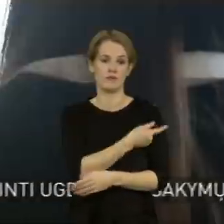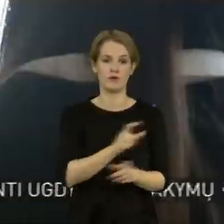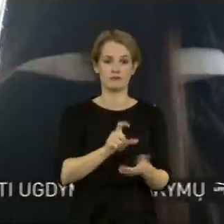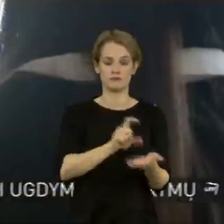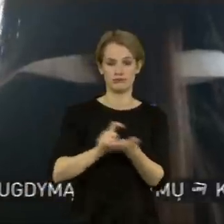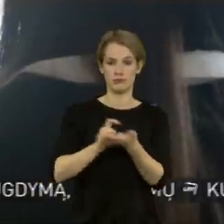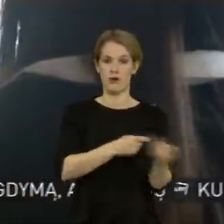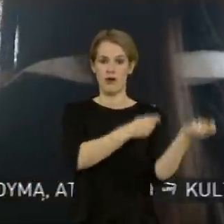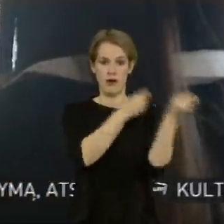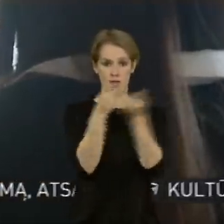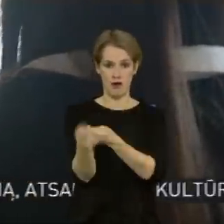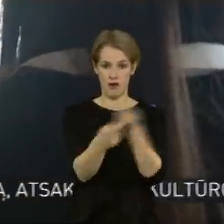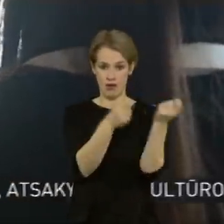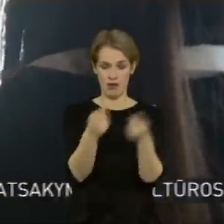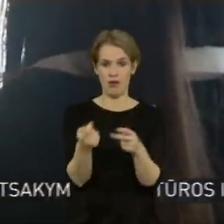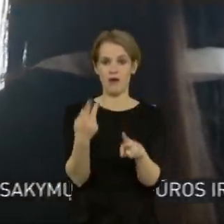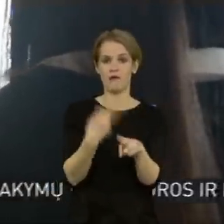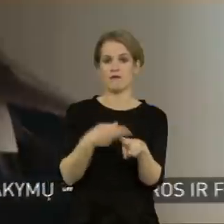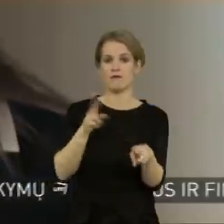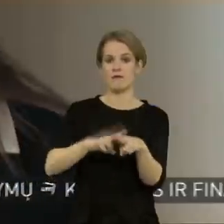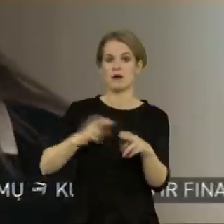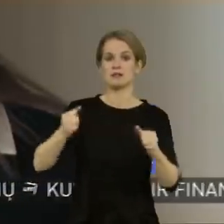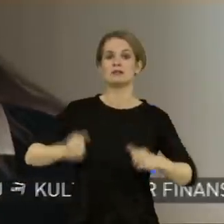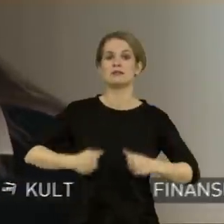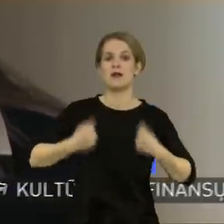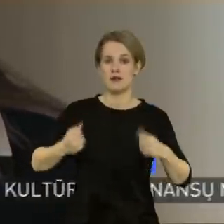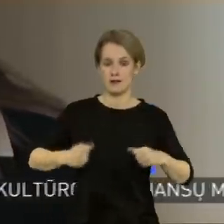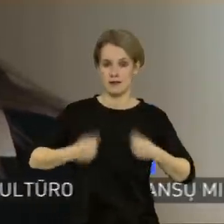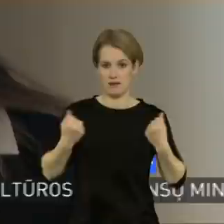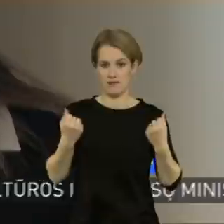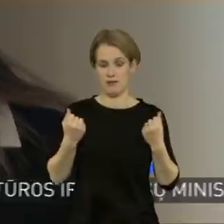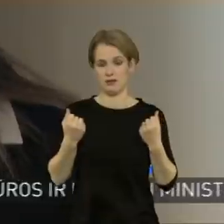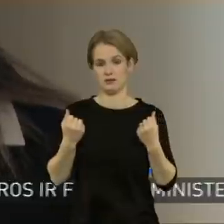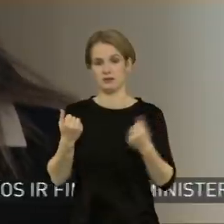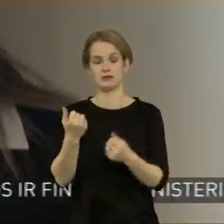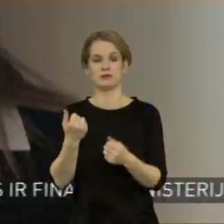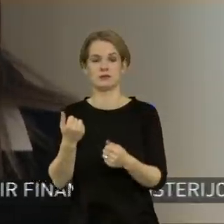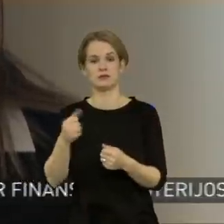maksimaliai. Savaitgaliais pakol kas mes nedirbame.